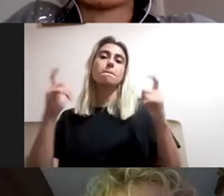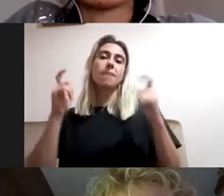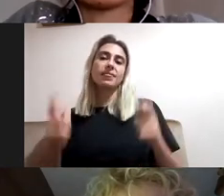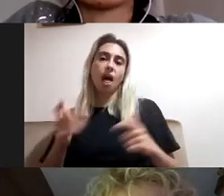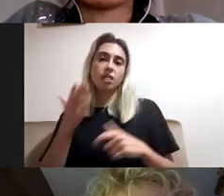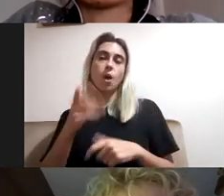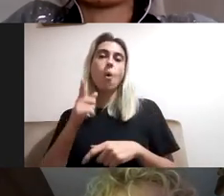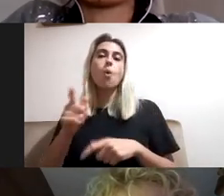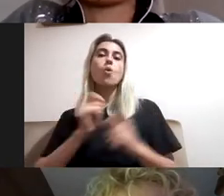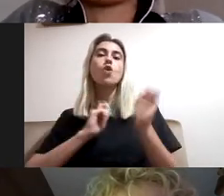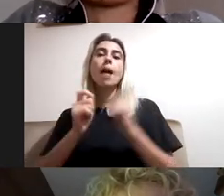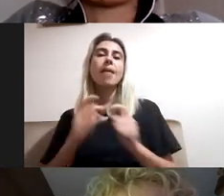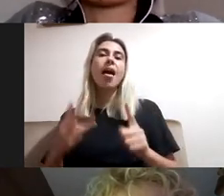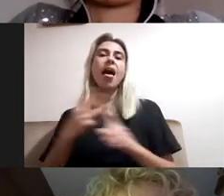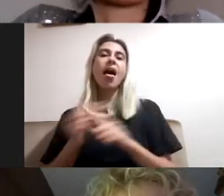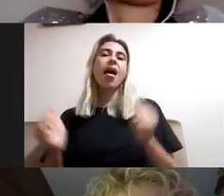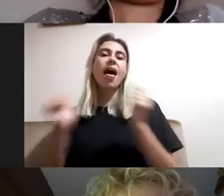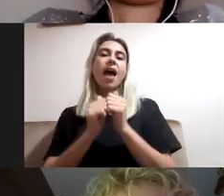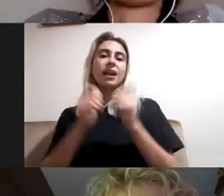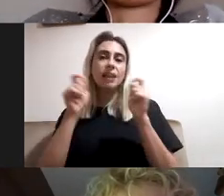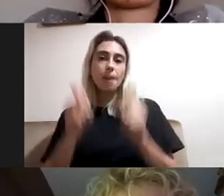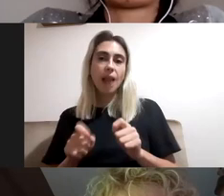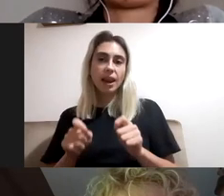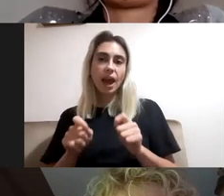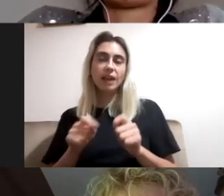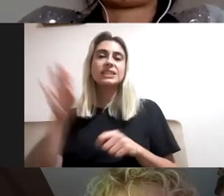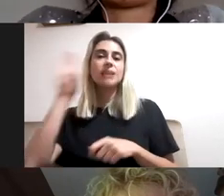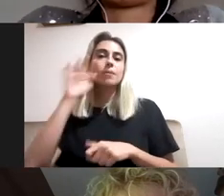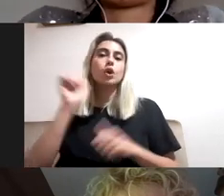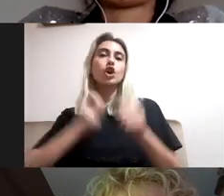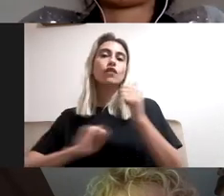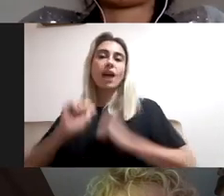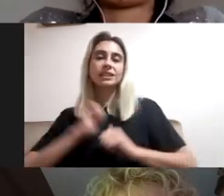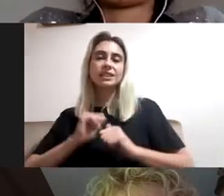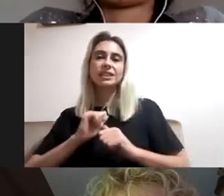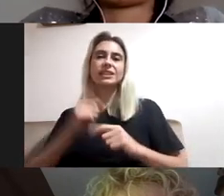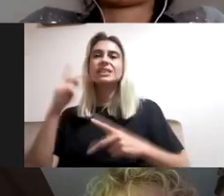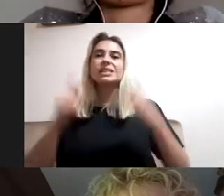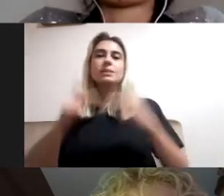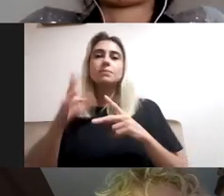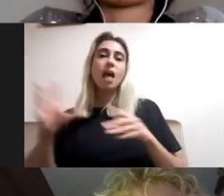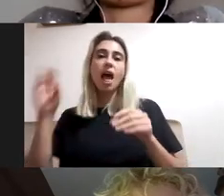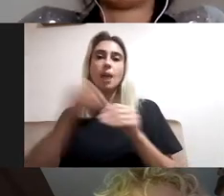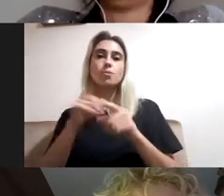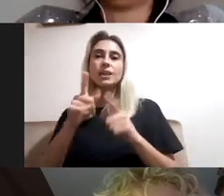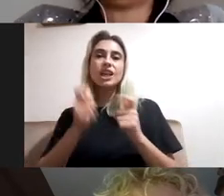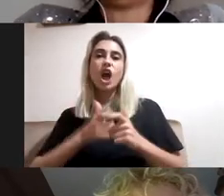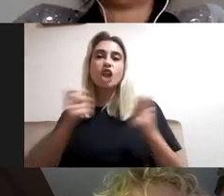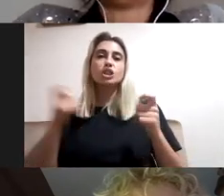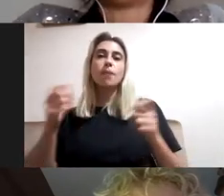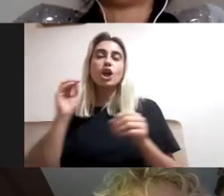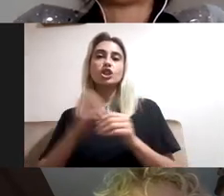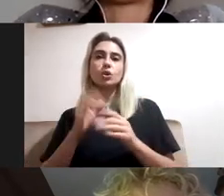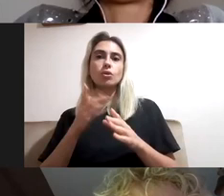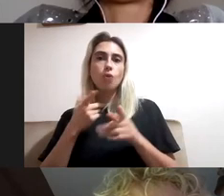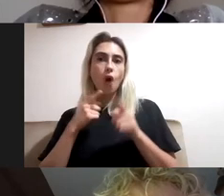O uygulamalara ek yapılarak İstanbul Üniversitesi kısmı eklenerek böyle bir geliştirme için kovalayabilir